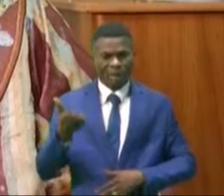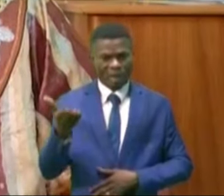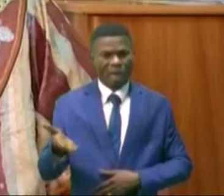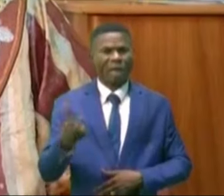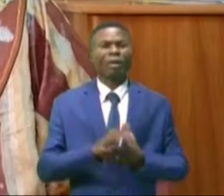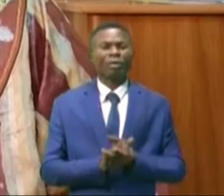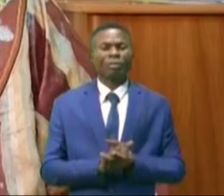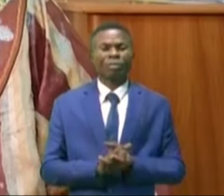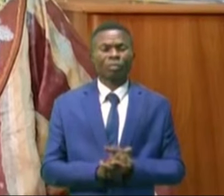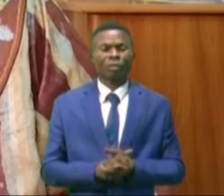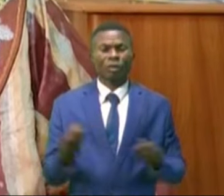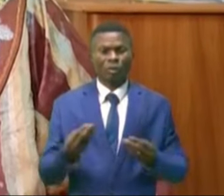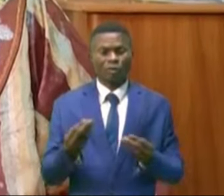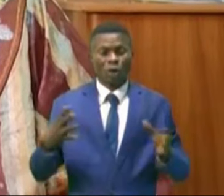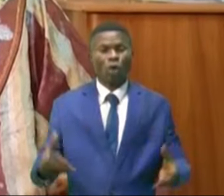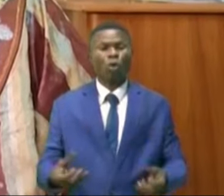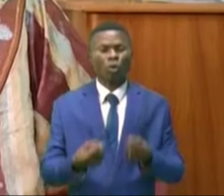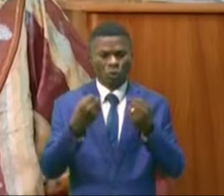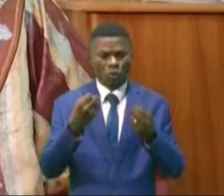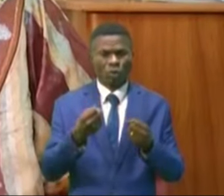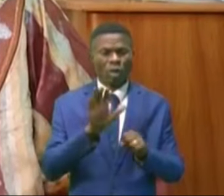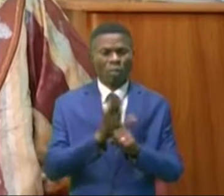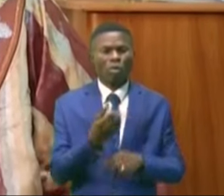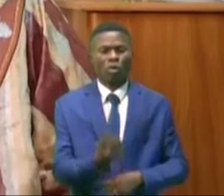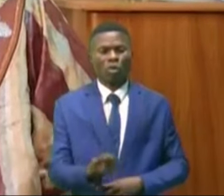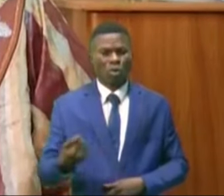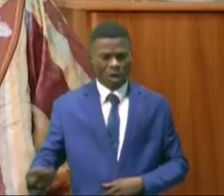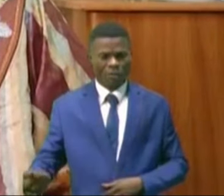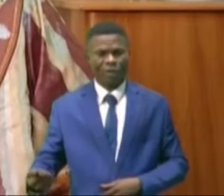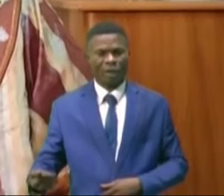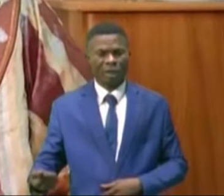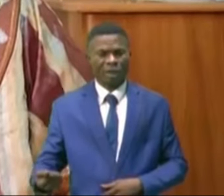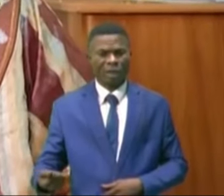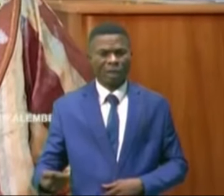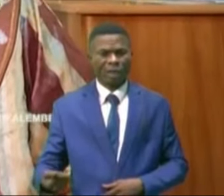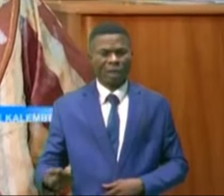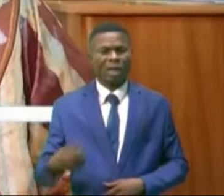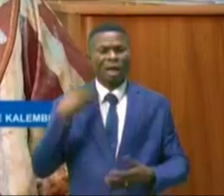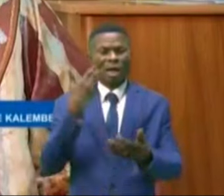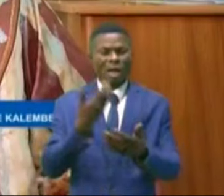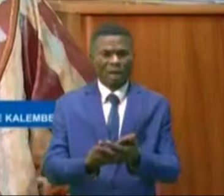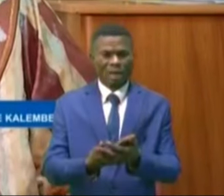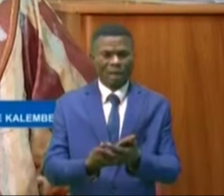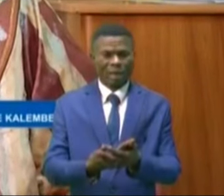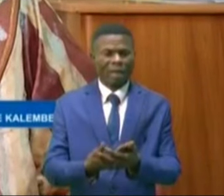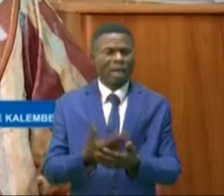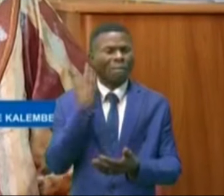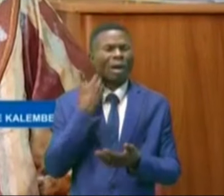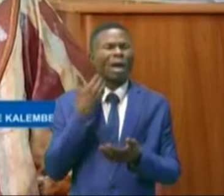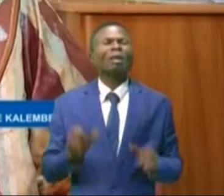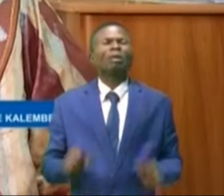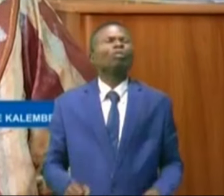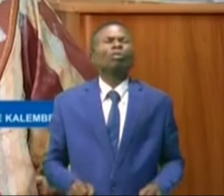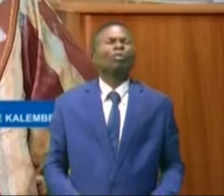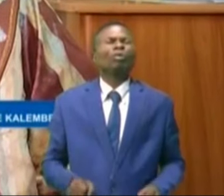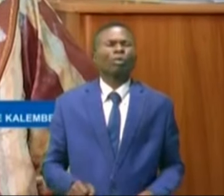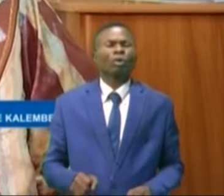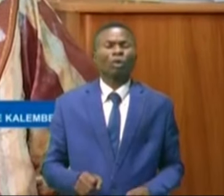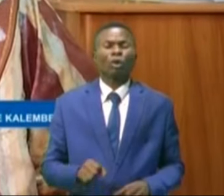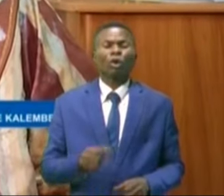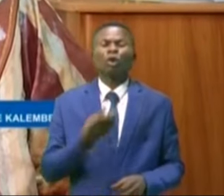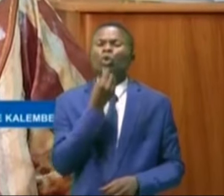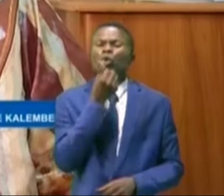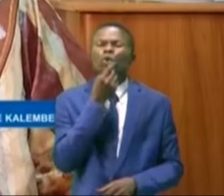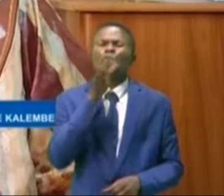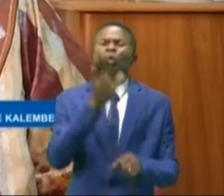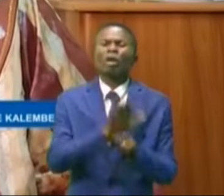diabète. Justement, on a trouvé certains enfants qui étaient arrivés en coma, qui avaient des taux de sucre trop